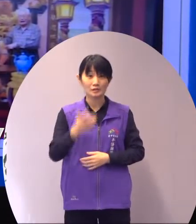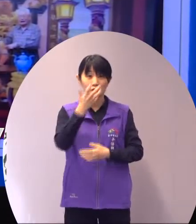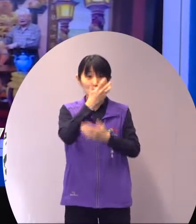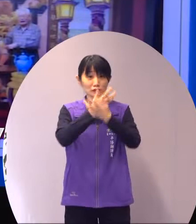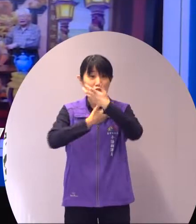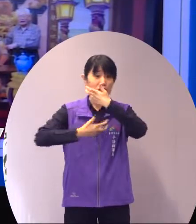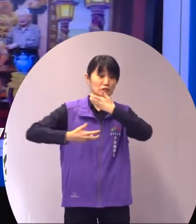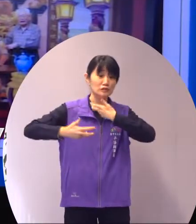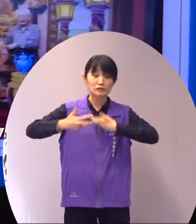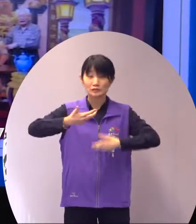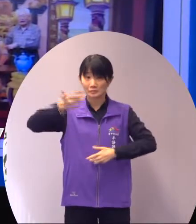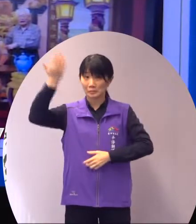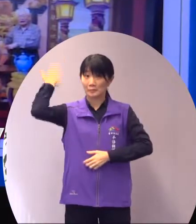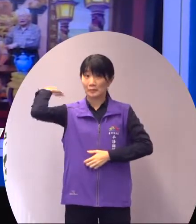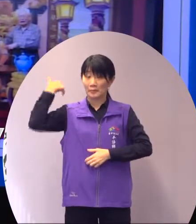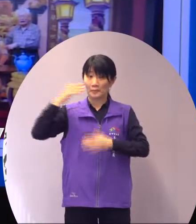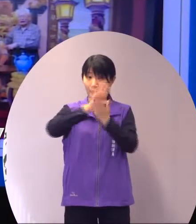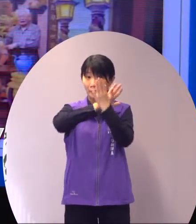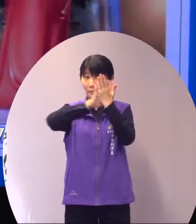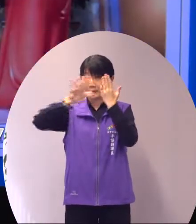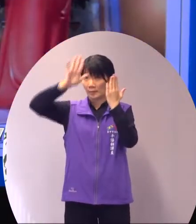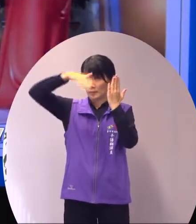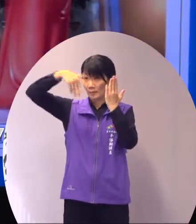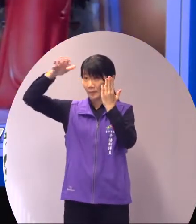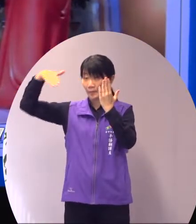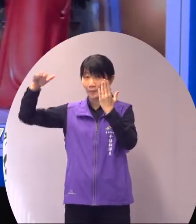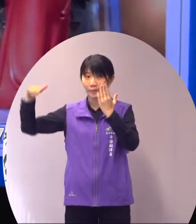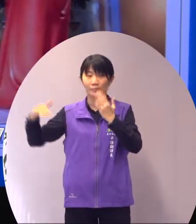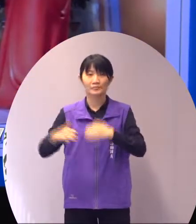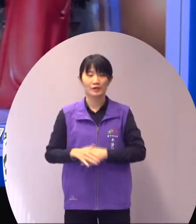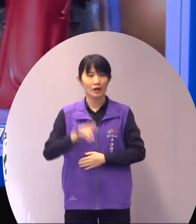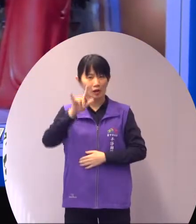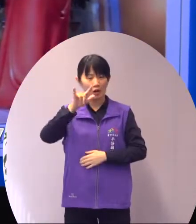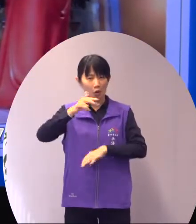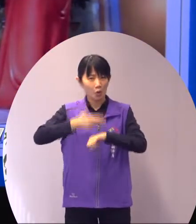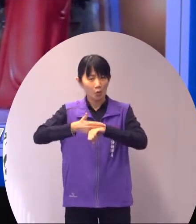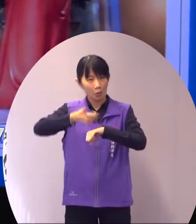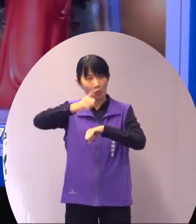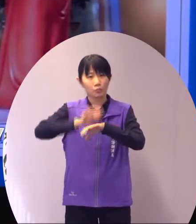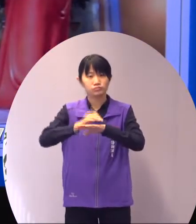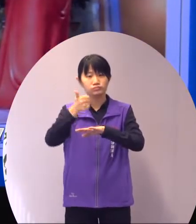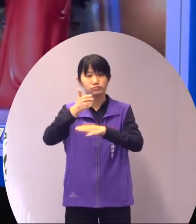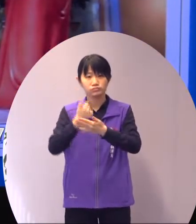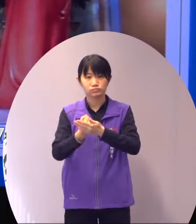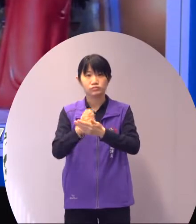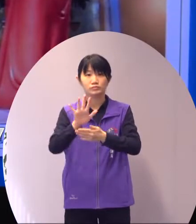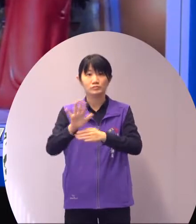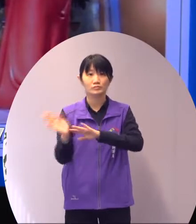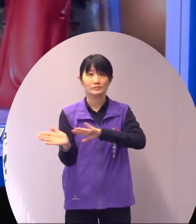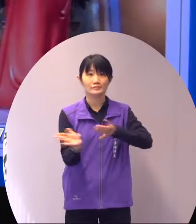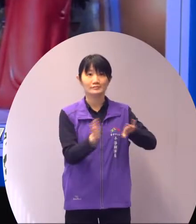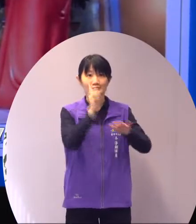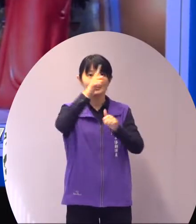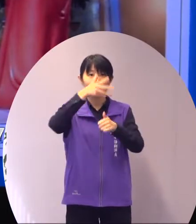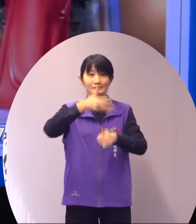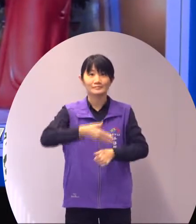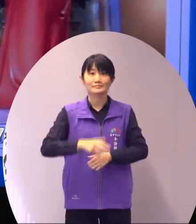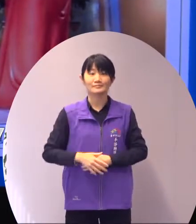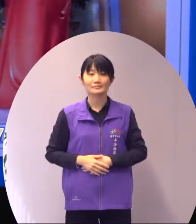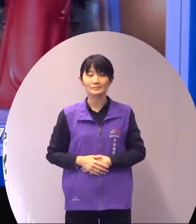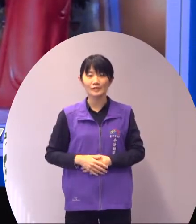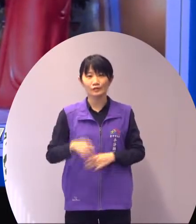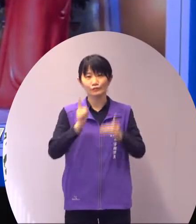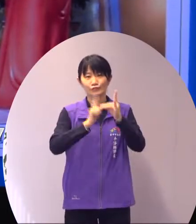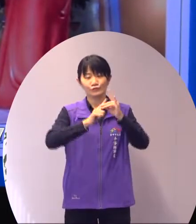彩绘，那保存者为侯寿峰艺师。那接下来的传统工艺为装佛，保存